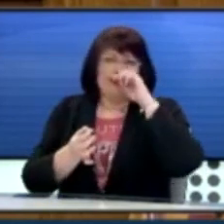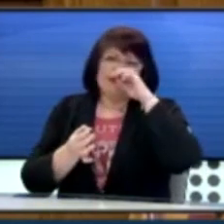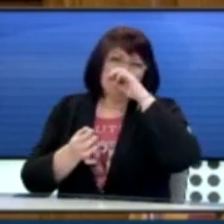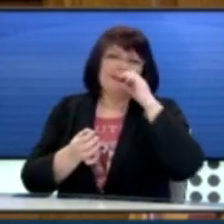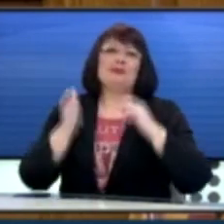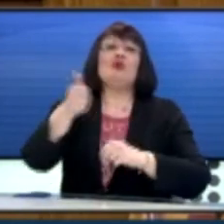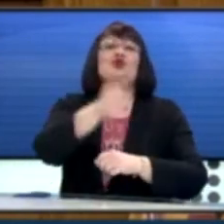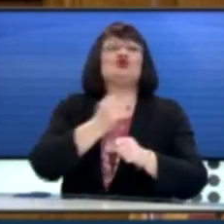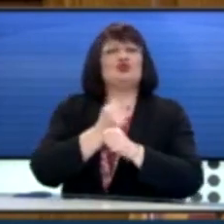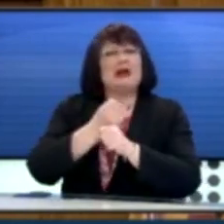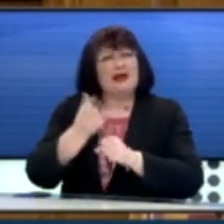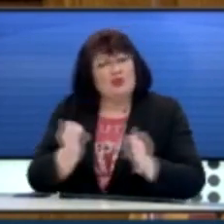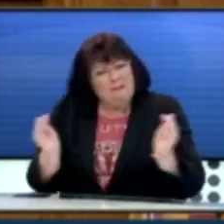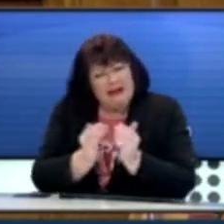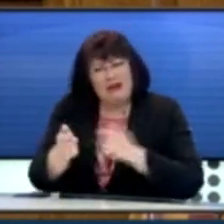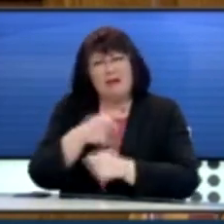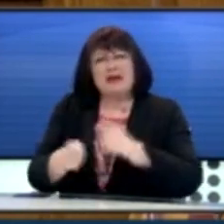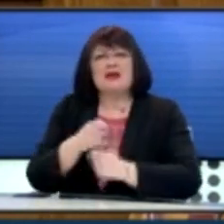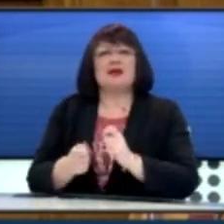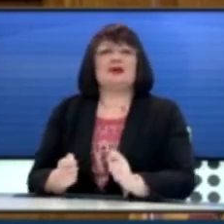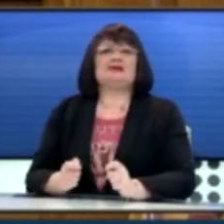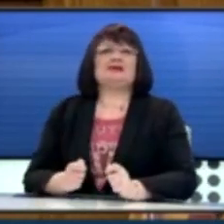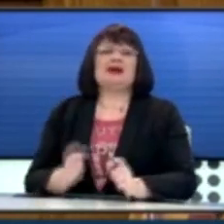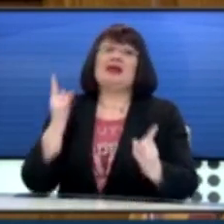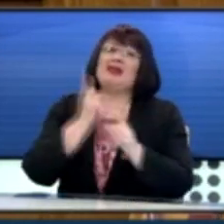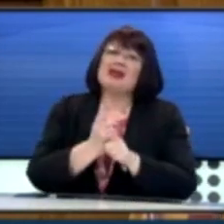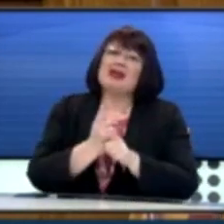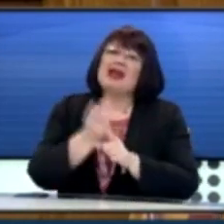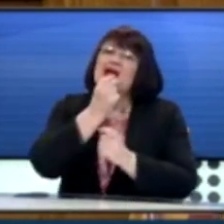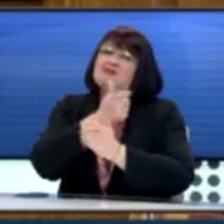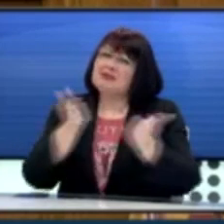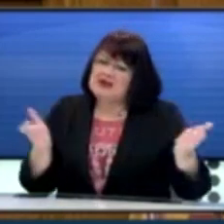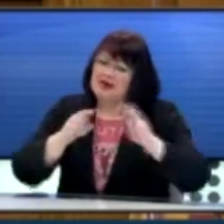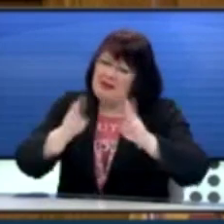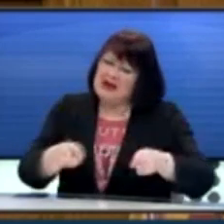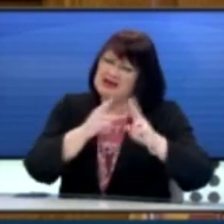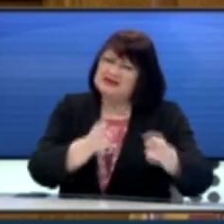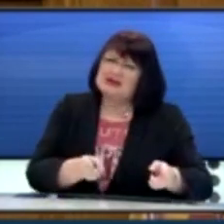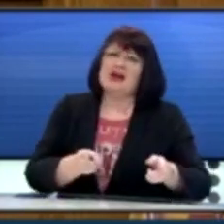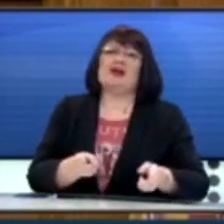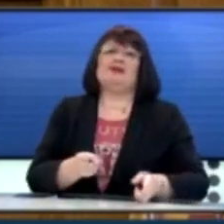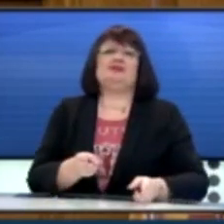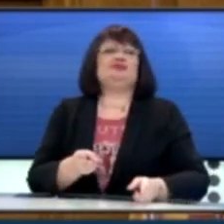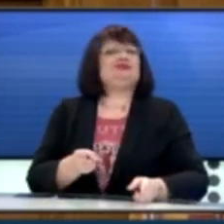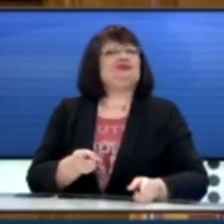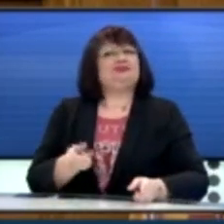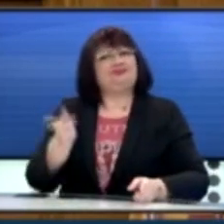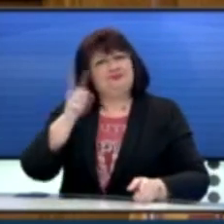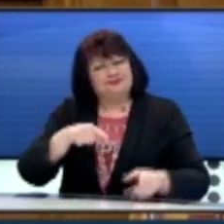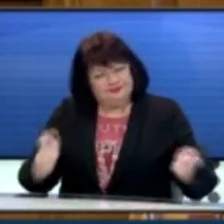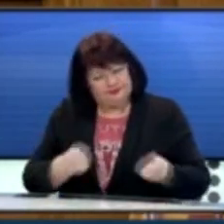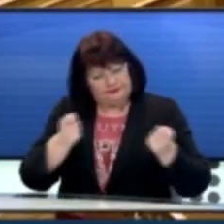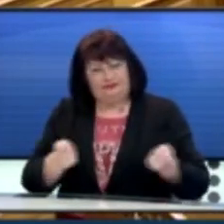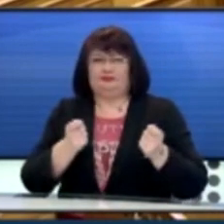τους αυτοαποσχολούμενους, τους μικρούς επιχειρηματίες, ειδικά για την εστίαση, για όλες τις άλλες κατηγορίες και